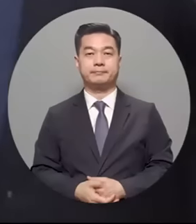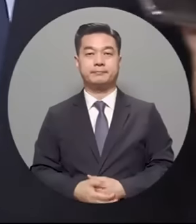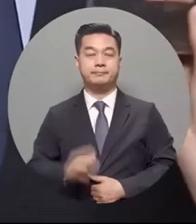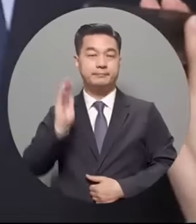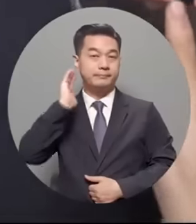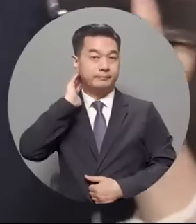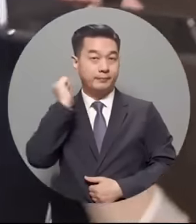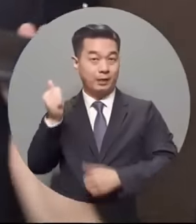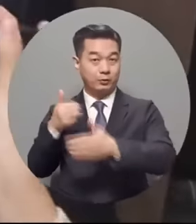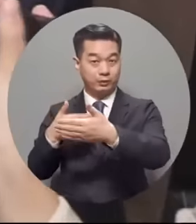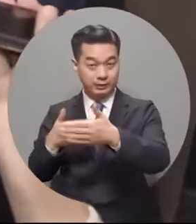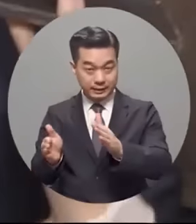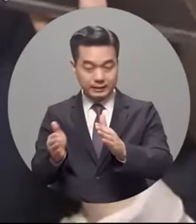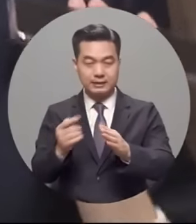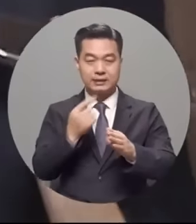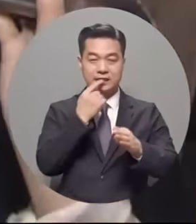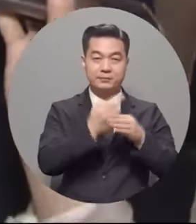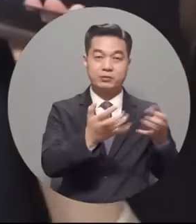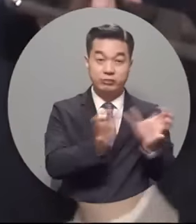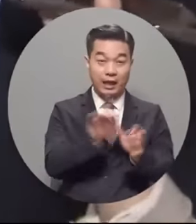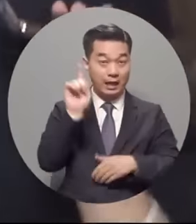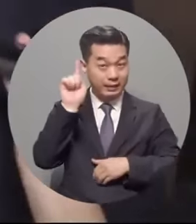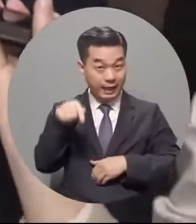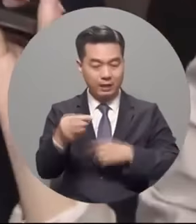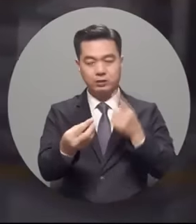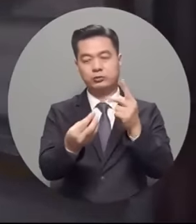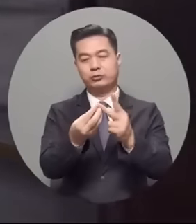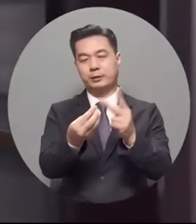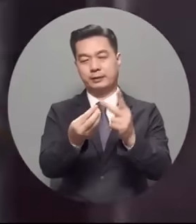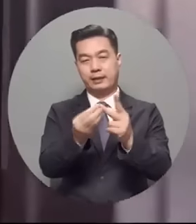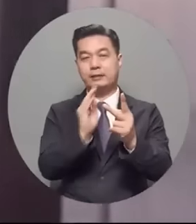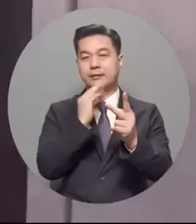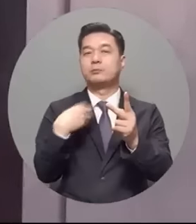대통령실과 민주당은 내일 두 번째 실무회동을 갖기로 했습니다.